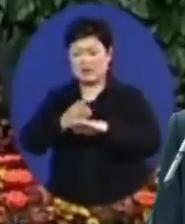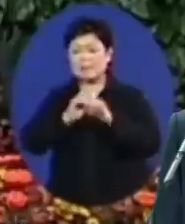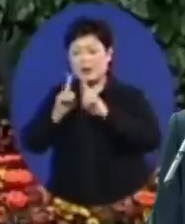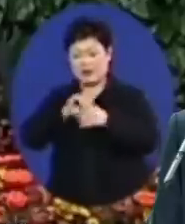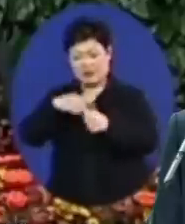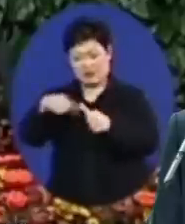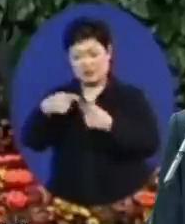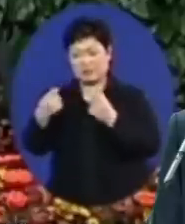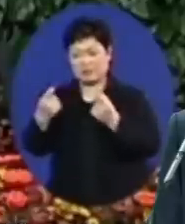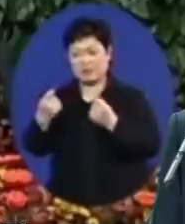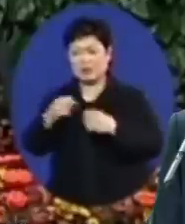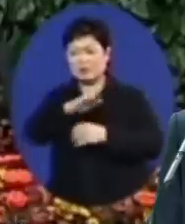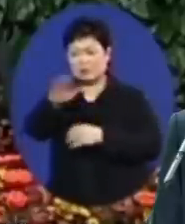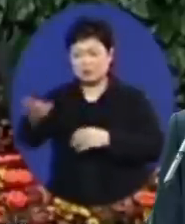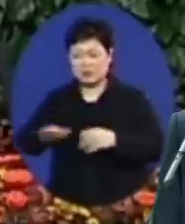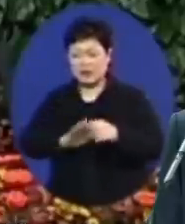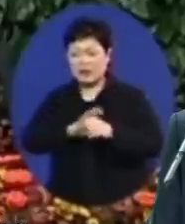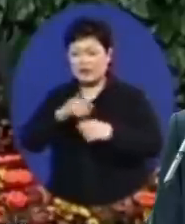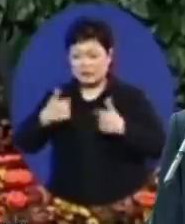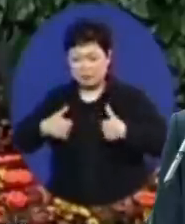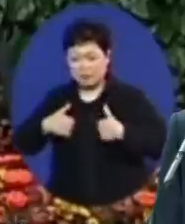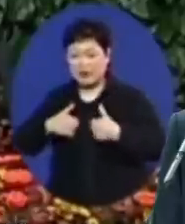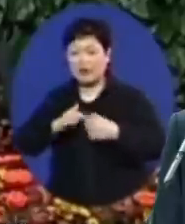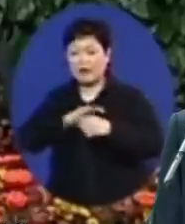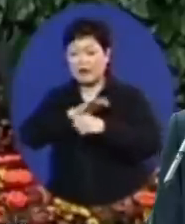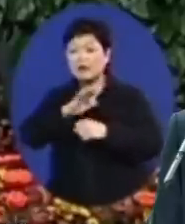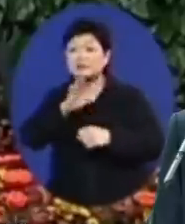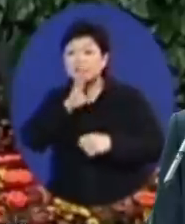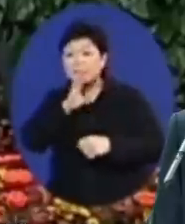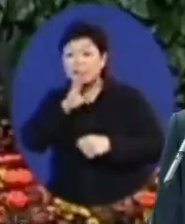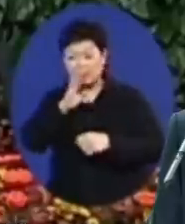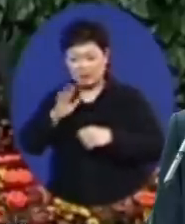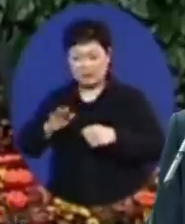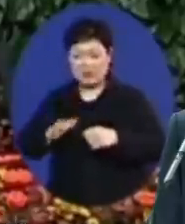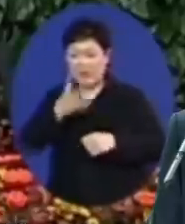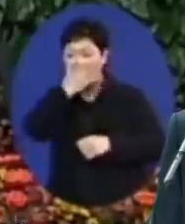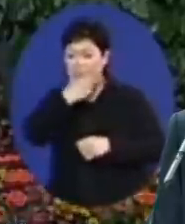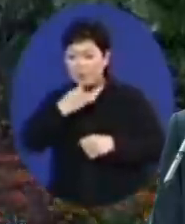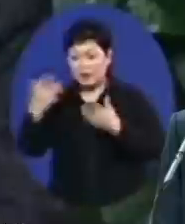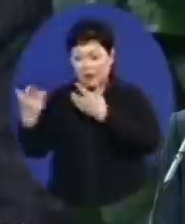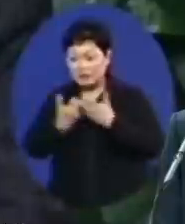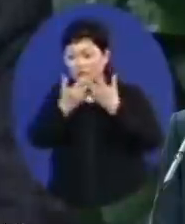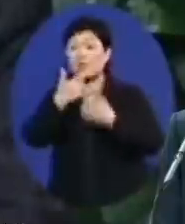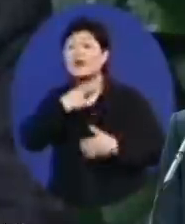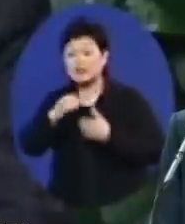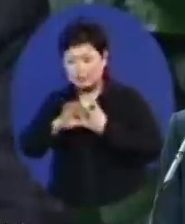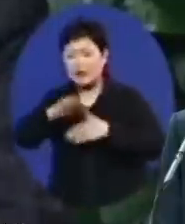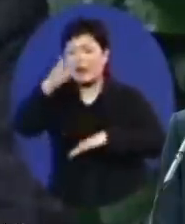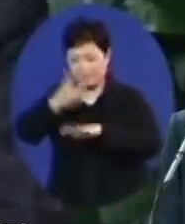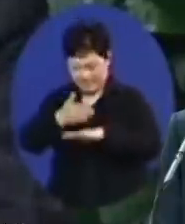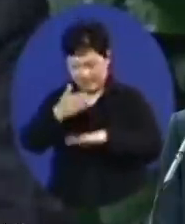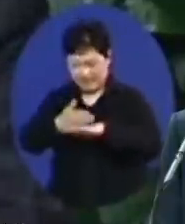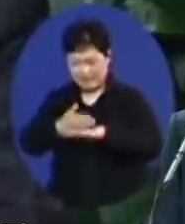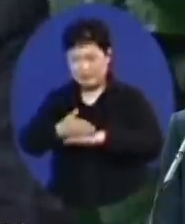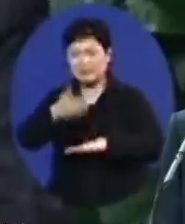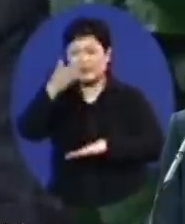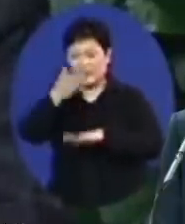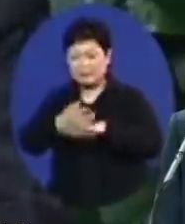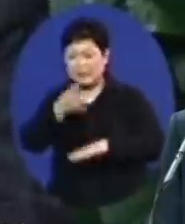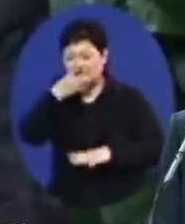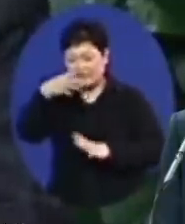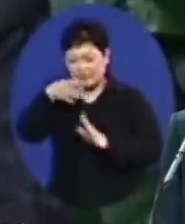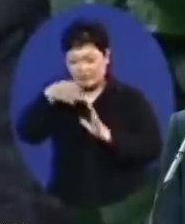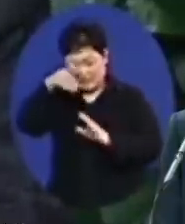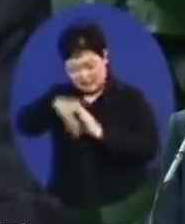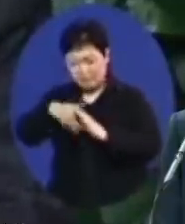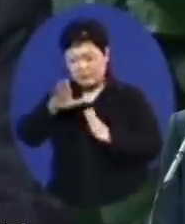무엇보다도 감사의 삶을 살아야 되는 것입니다. 우리가 날마다 감사의 씨앗을 심을 때 더욱